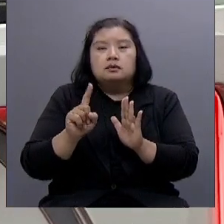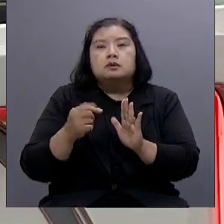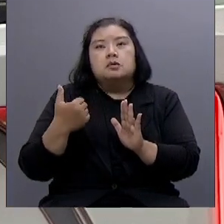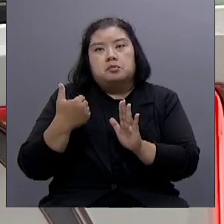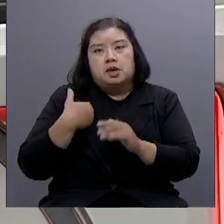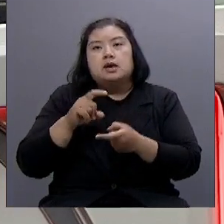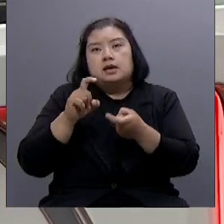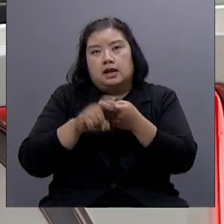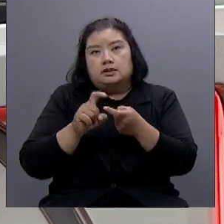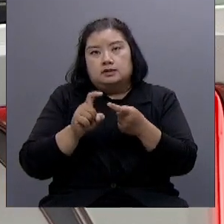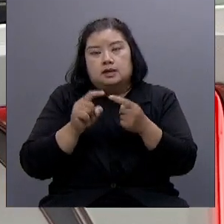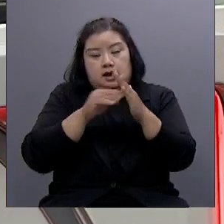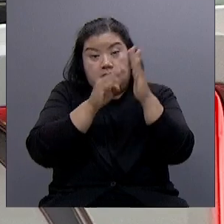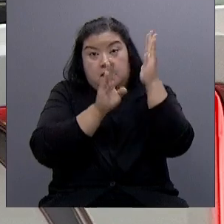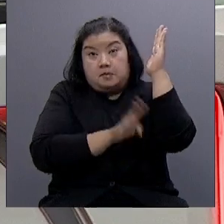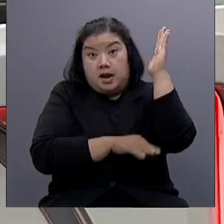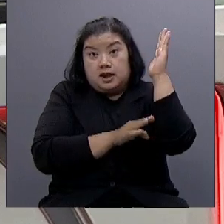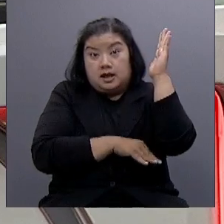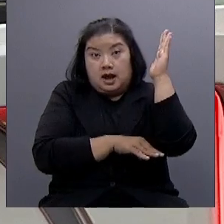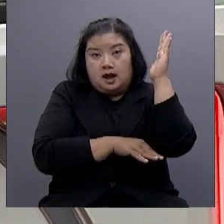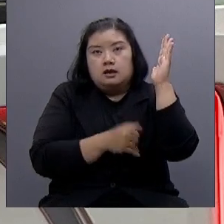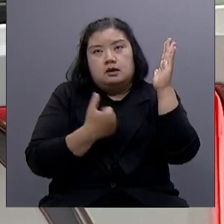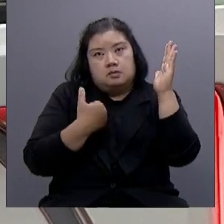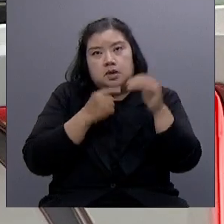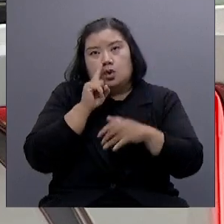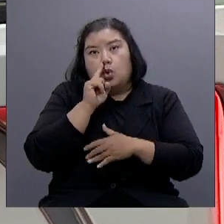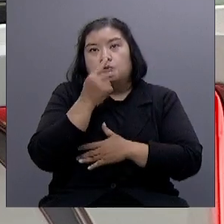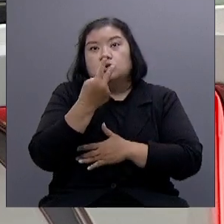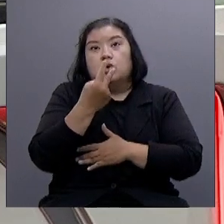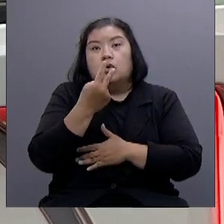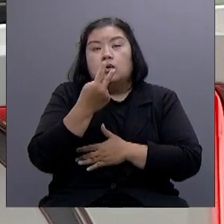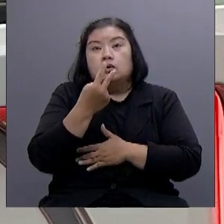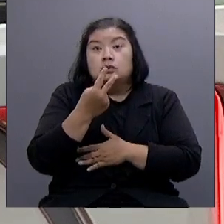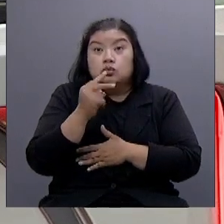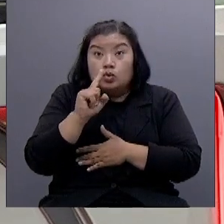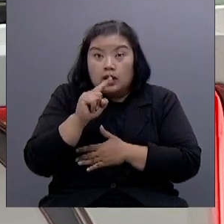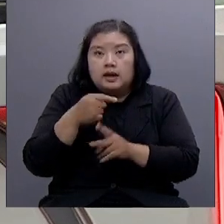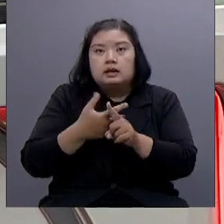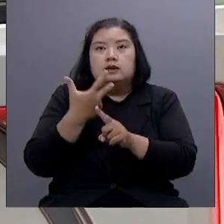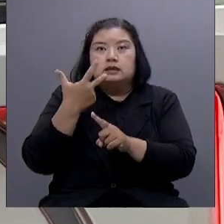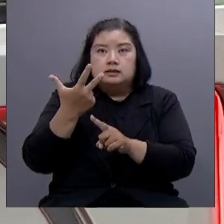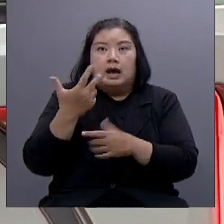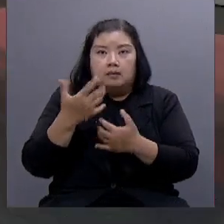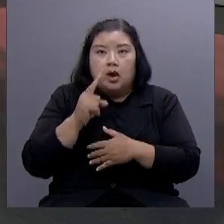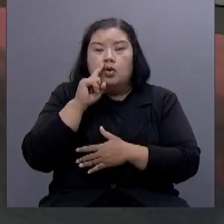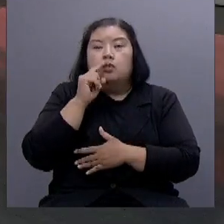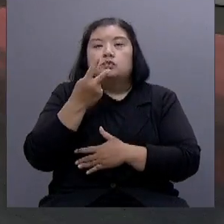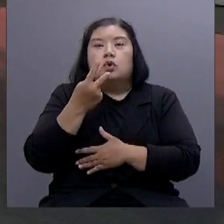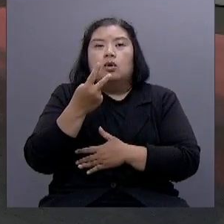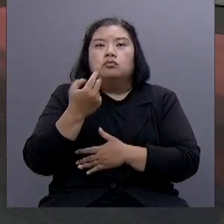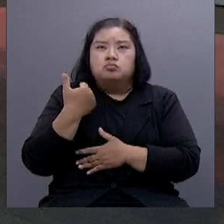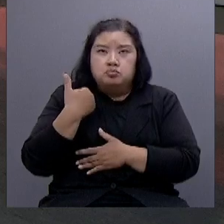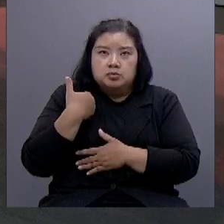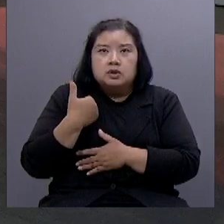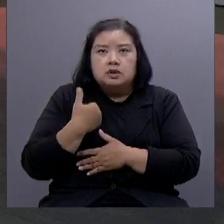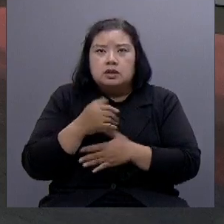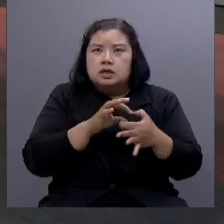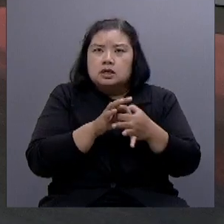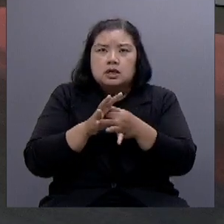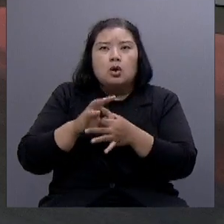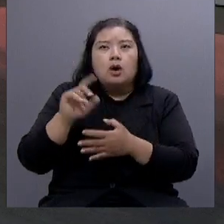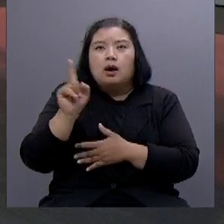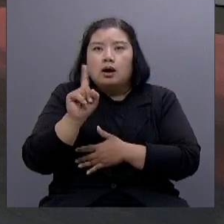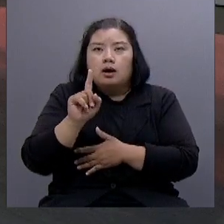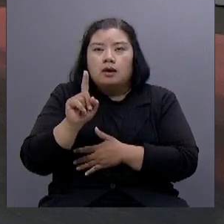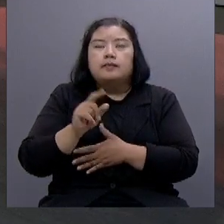าเป็นเหตุก่อการร้ายครั้งที่2ในเวลาแค่3เดือนเท่านั้นนะคะคุณสาวรักษ์ทั้ง2เหตุการณ์เนี่ยมันมีความเกี่ยวข้องกันหรือเปล่า